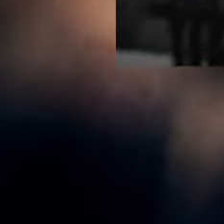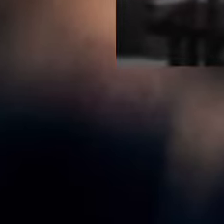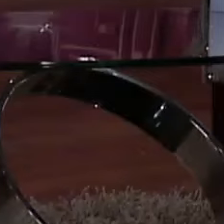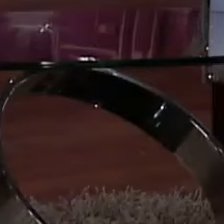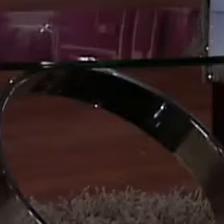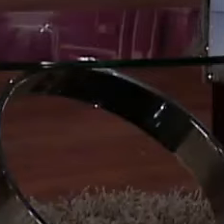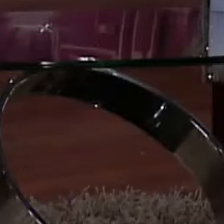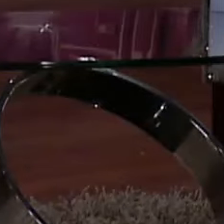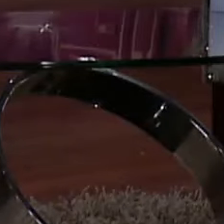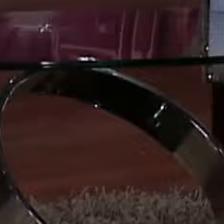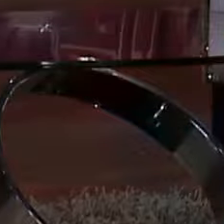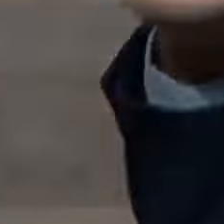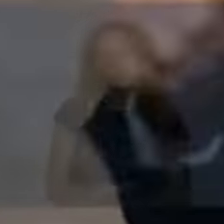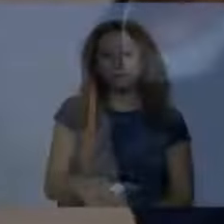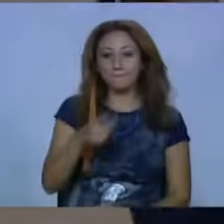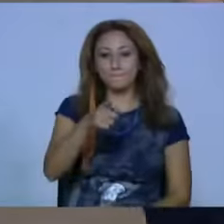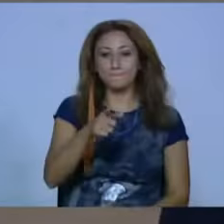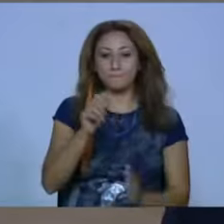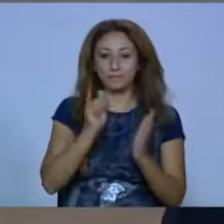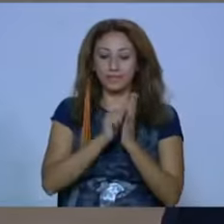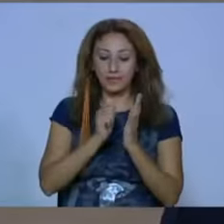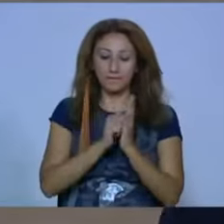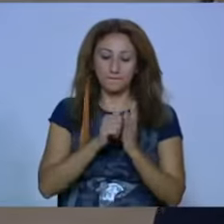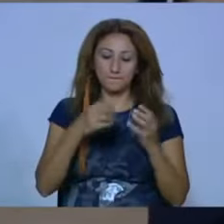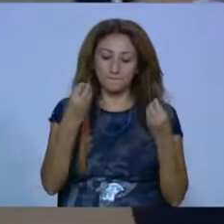فمن المره اللي حضرتك بتقول عليها دي كان معانا هنيدي.